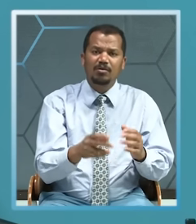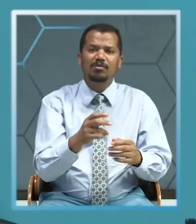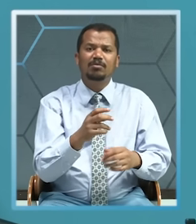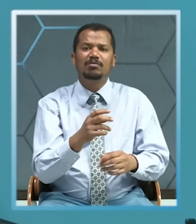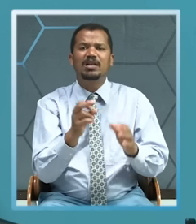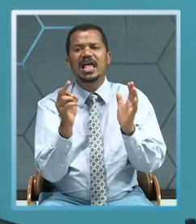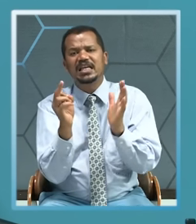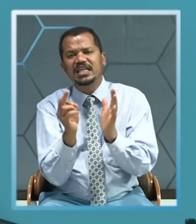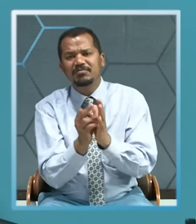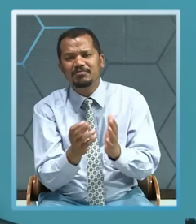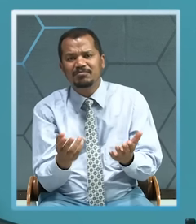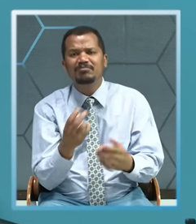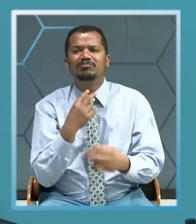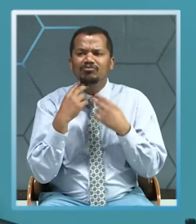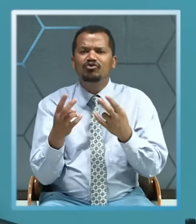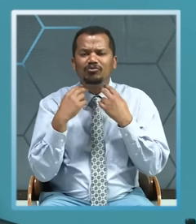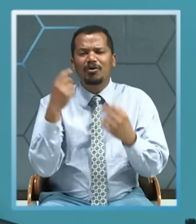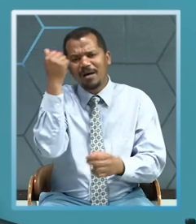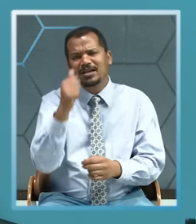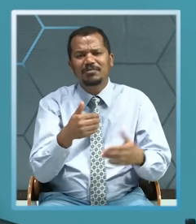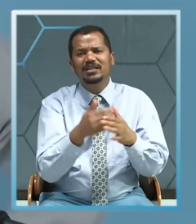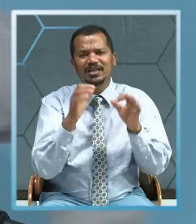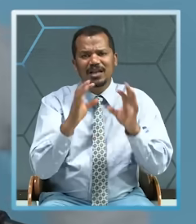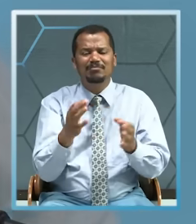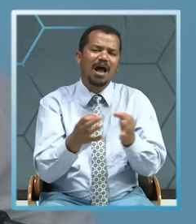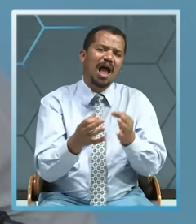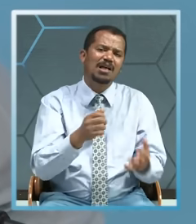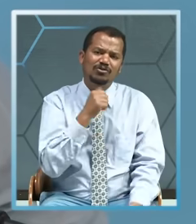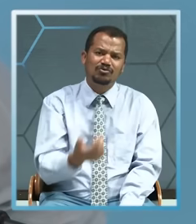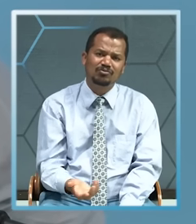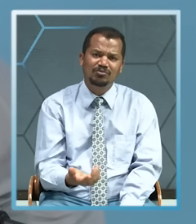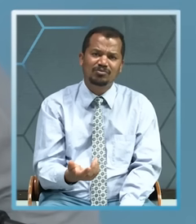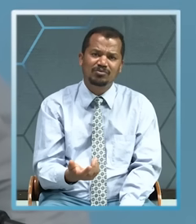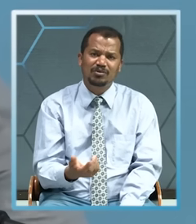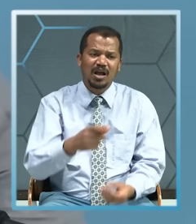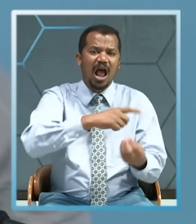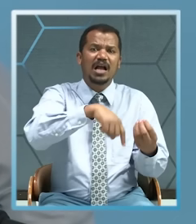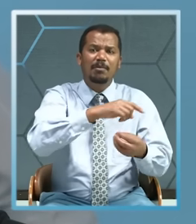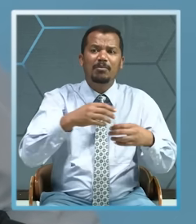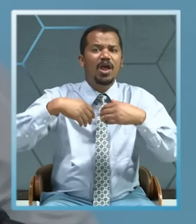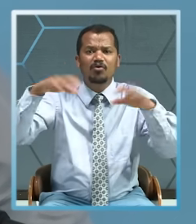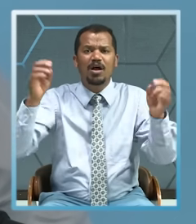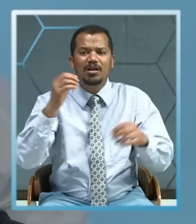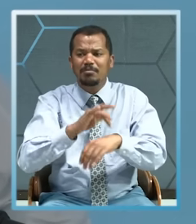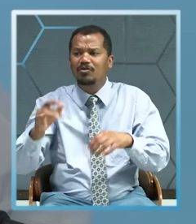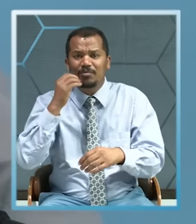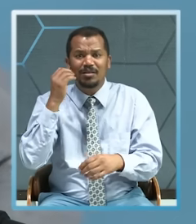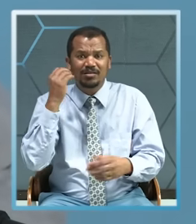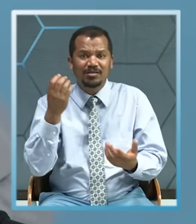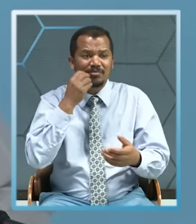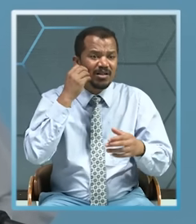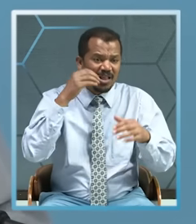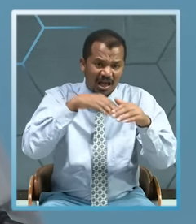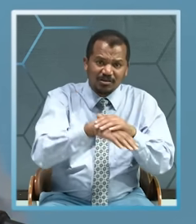ይሄው ለህግም ቢጮክ ማንንም ይደረሰልን የለም። አስረው እንግዲህ አካባቢው ተለቀዋል። ባዶ ቤት ብቻ ነው ያለው።